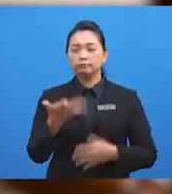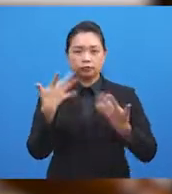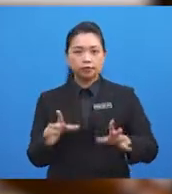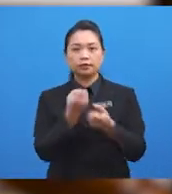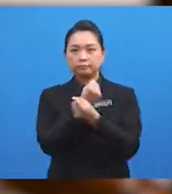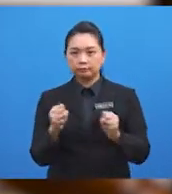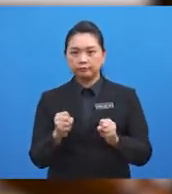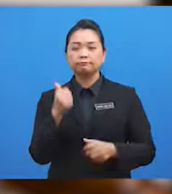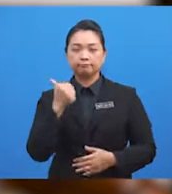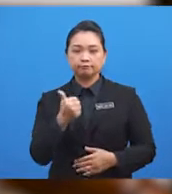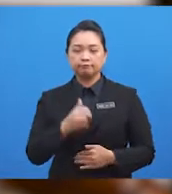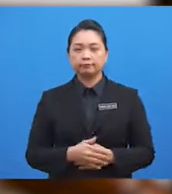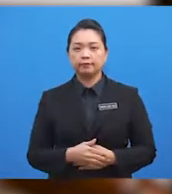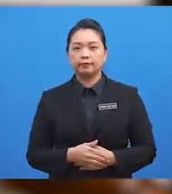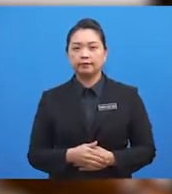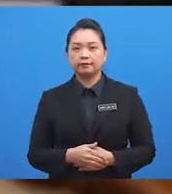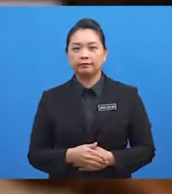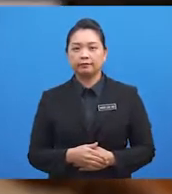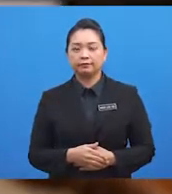bersedia. Bagus.